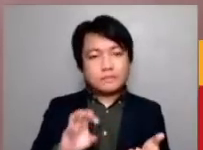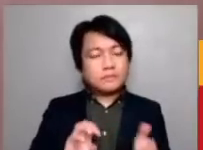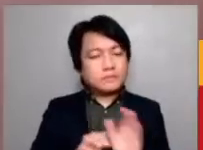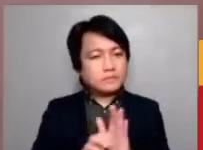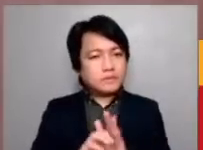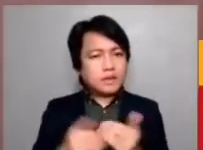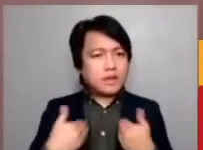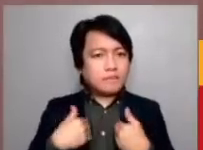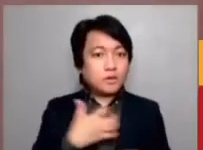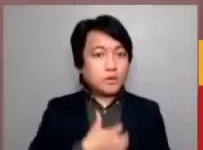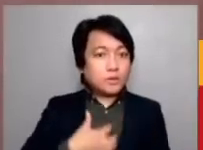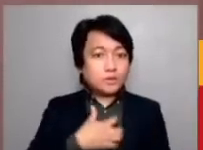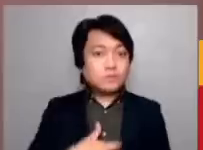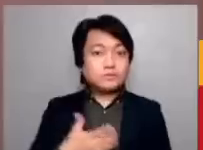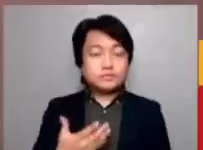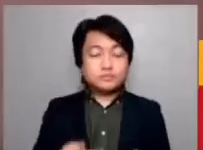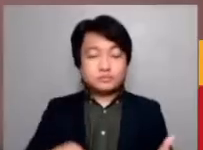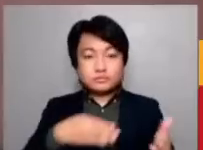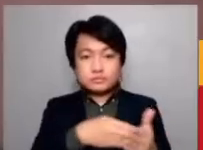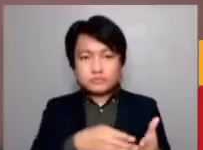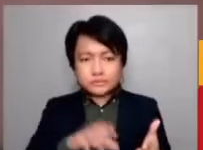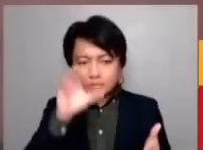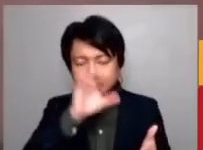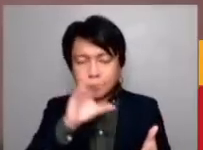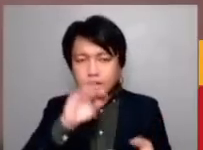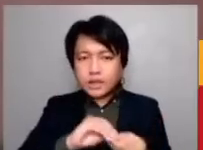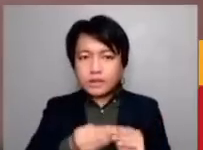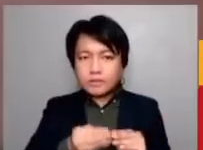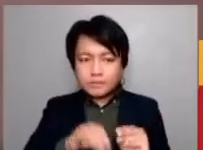yan para makita natin